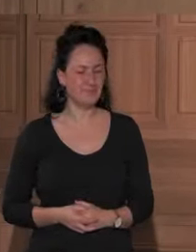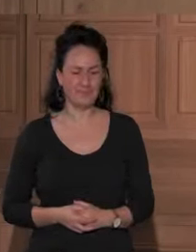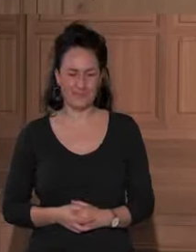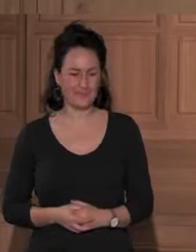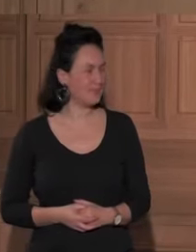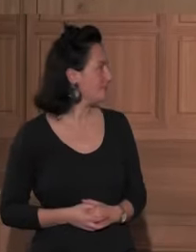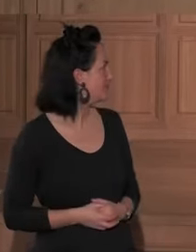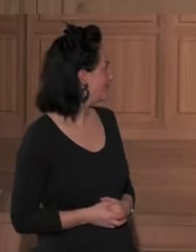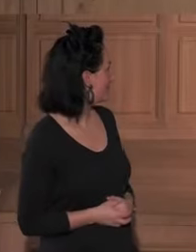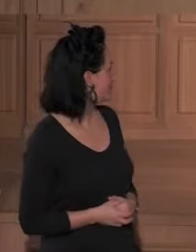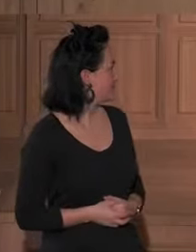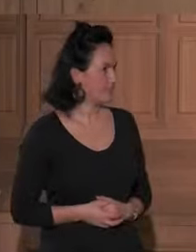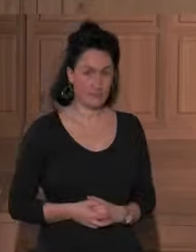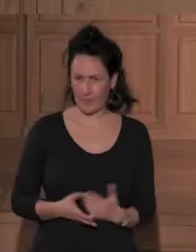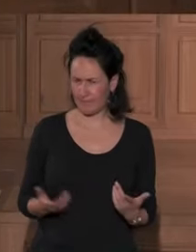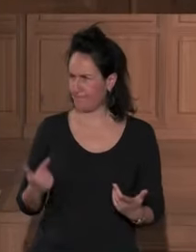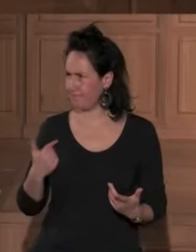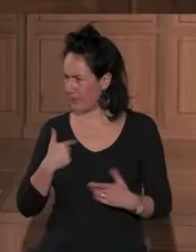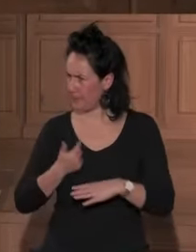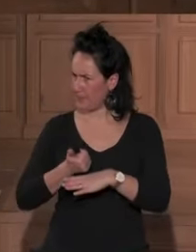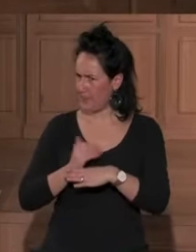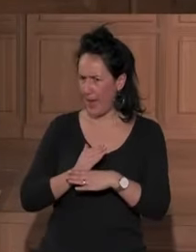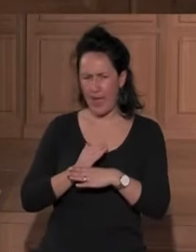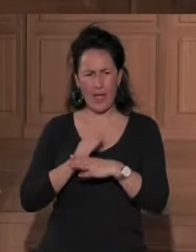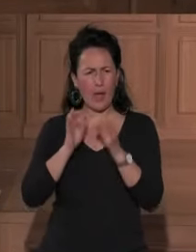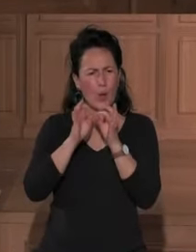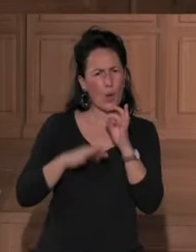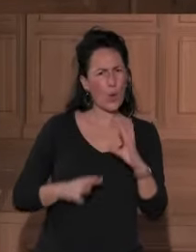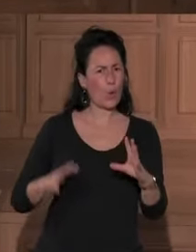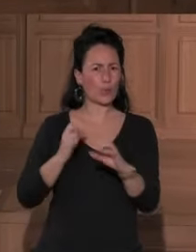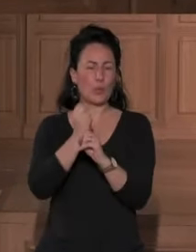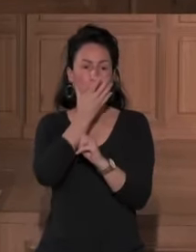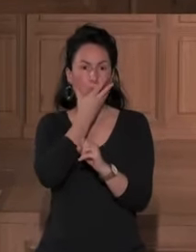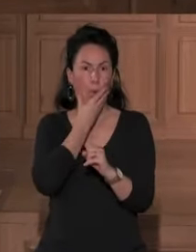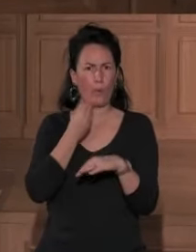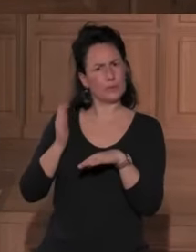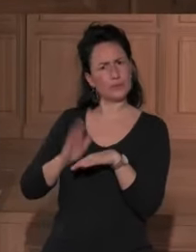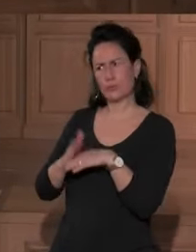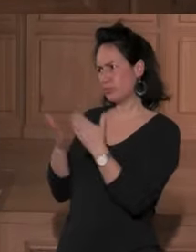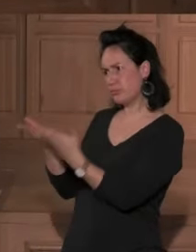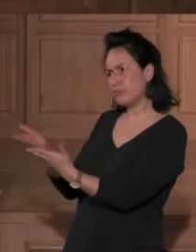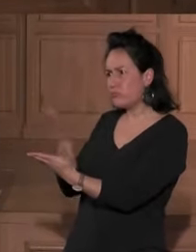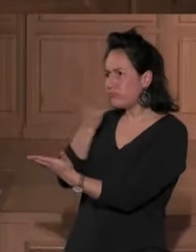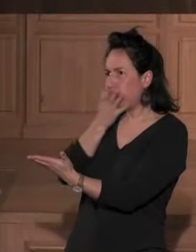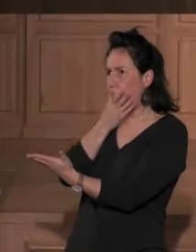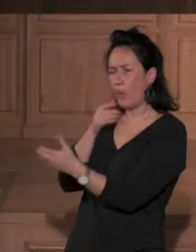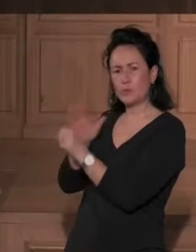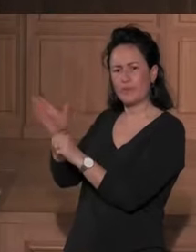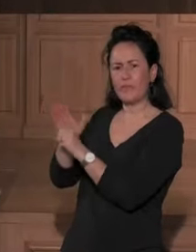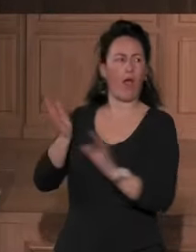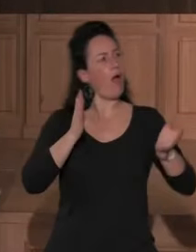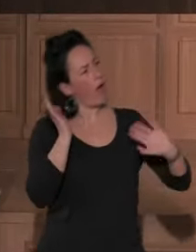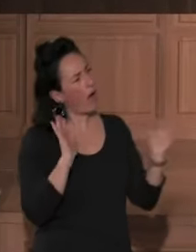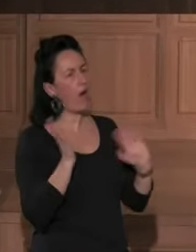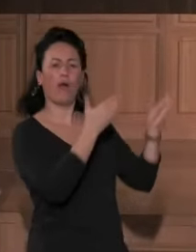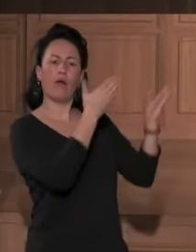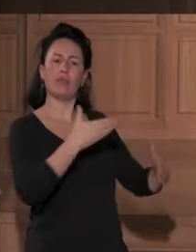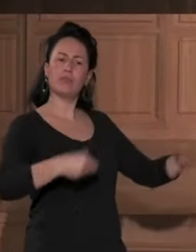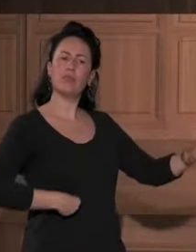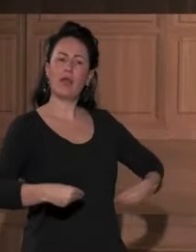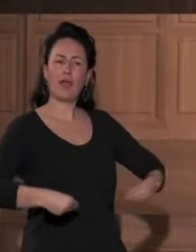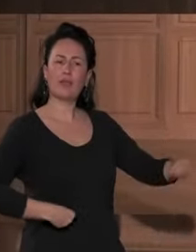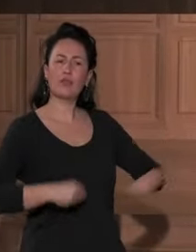Je m'étais préparé une belle conclusion, mais je me demande si ce que vous venez de dire n'est pas la conclusion. Non, il faut conclure, c'est à vous de conclure. Vous êtes le directeur de l'OCH. Hein.